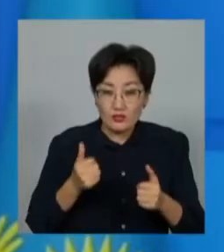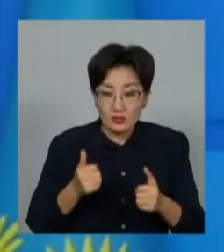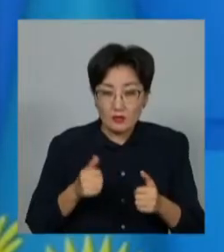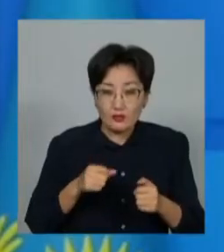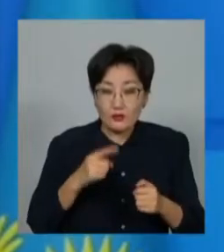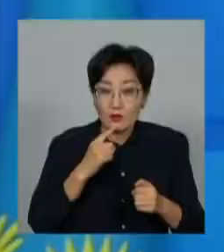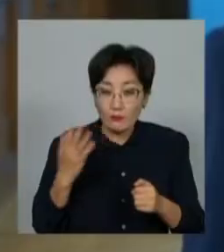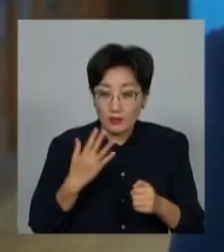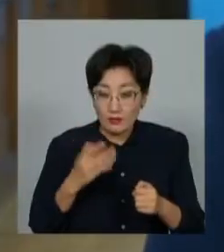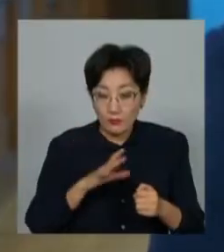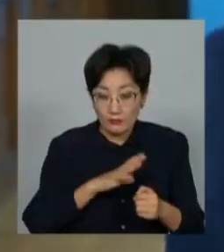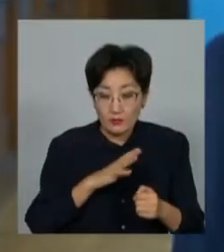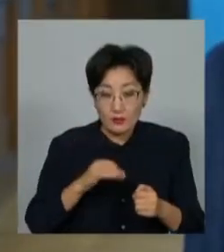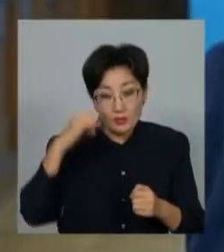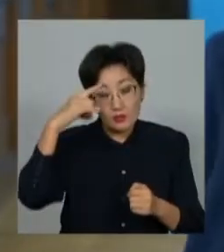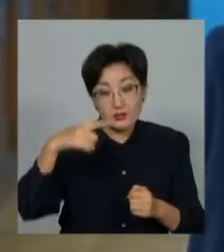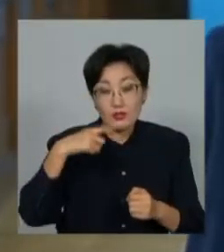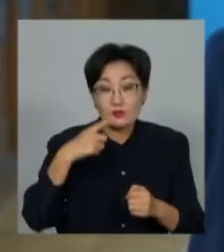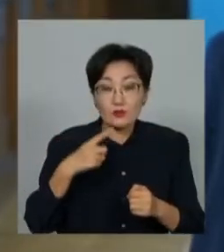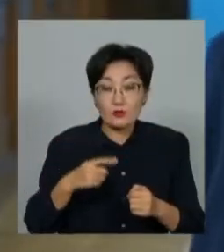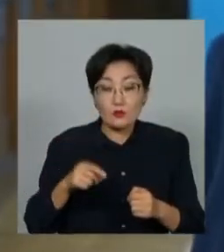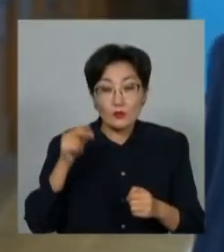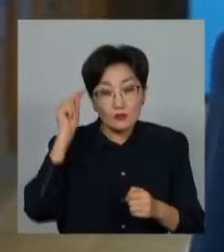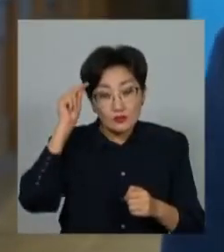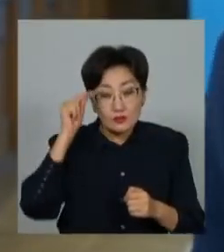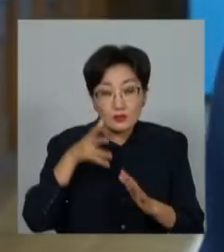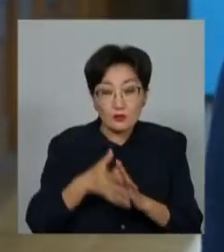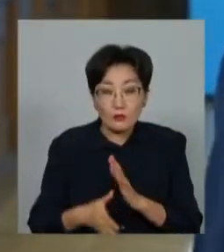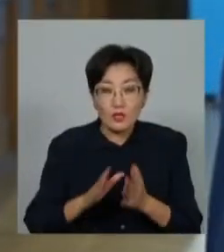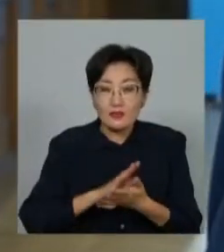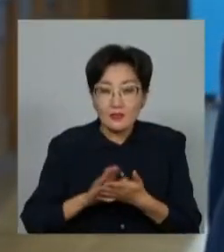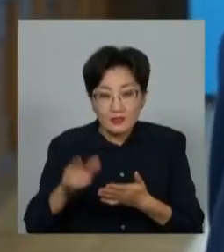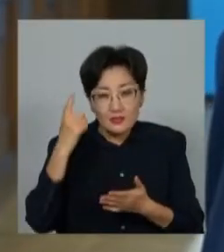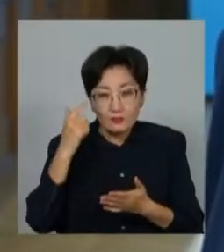айтылды. Бізде әлгі қазақ тілін меңгеру, таза мен білу